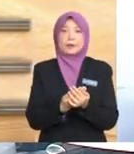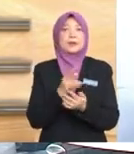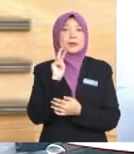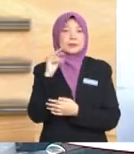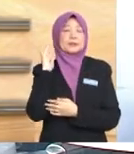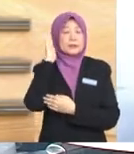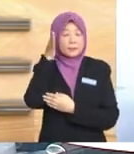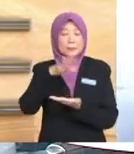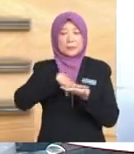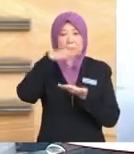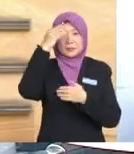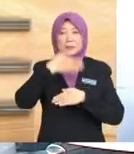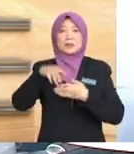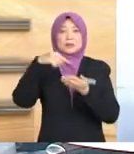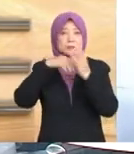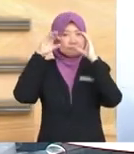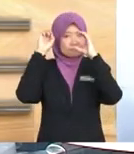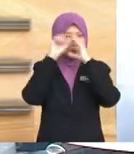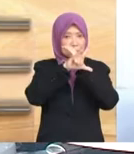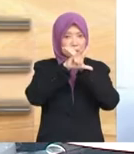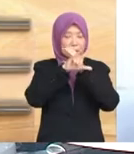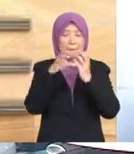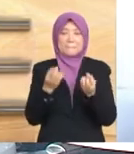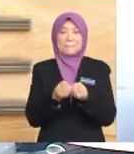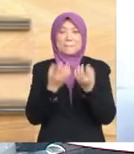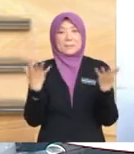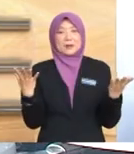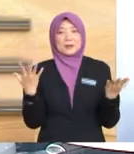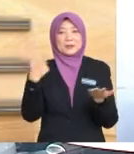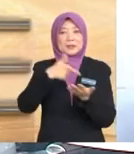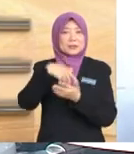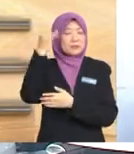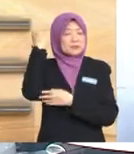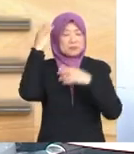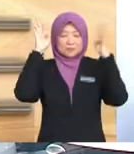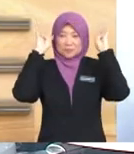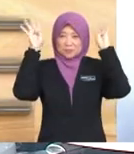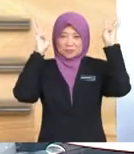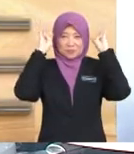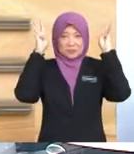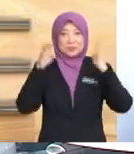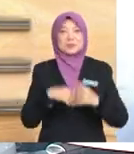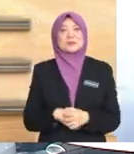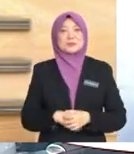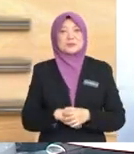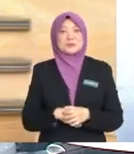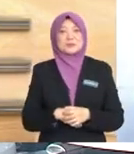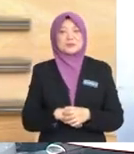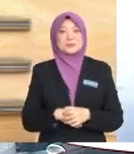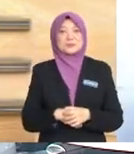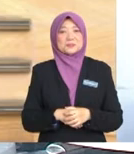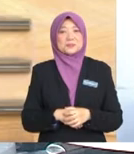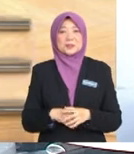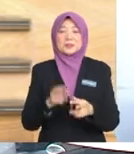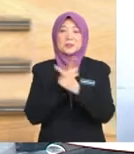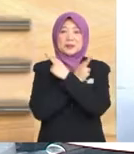belajar selepas ini. Kita nak teroka lebih banyak lagi idea-idea kreatif, idea-idea menarik. Cikgu, kita